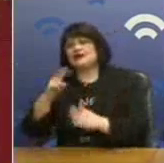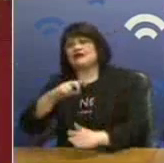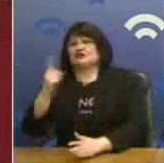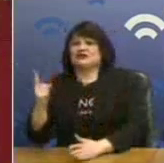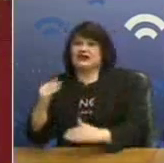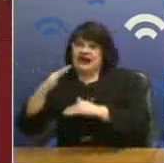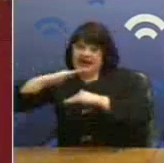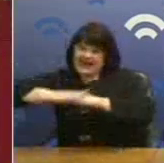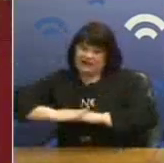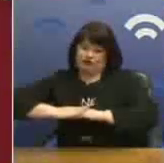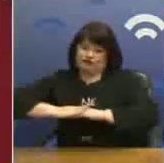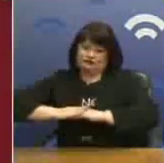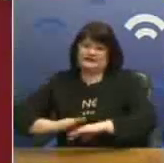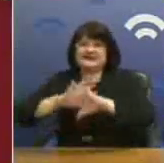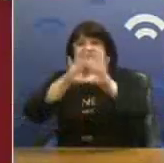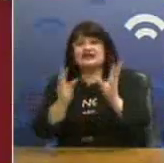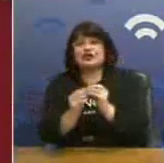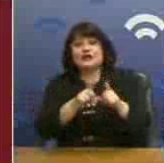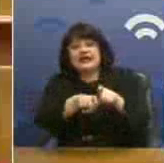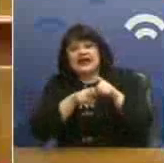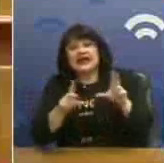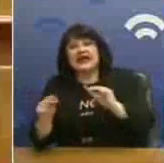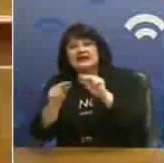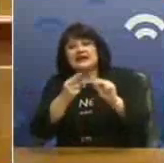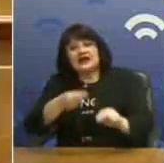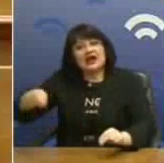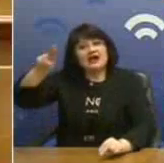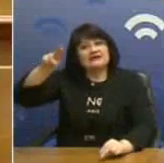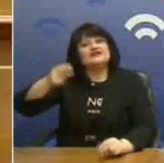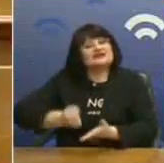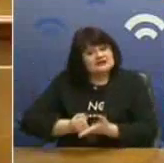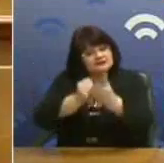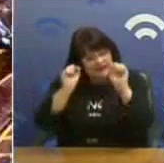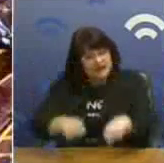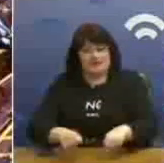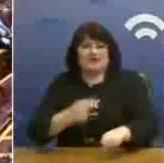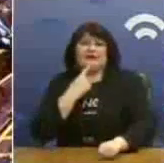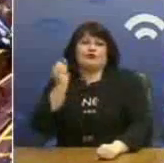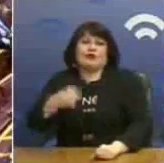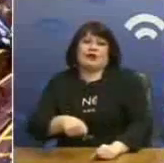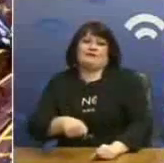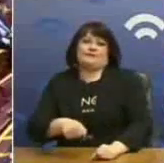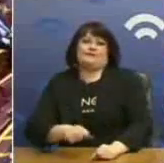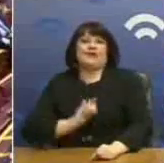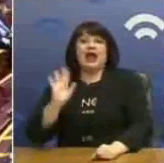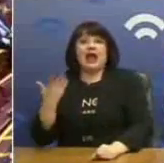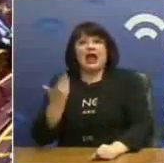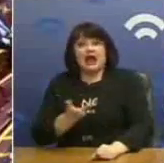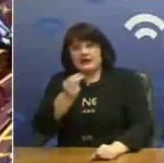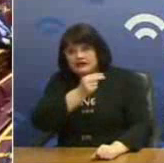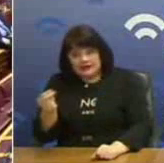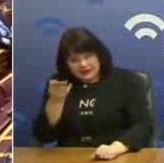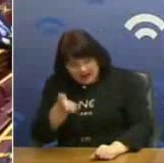Αν οι συλλογικοί εταίροι αποφασίσουν για μεγαλύτερες αυξήσεις, θα τις στηρίξουμε. Και αν αυτό είναι το ζήτημα, λοιπόν,